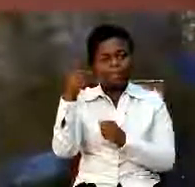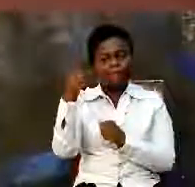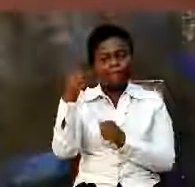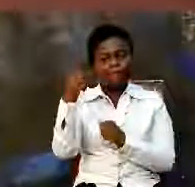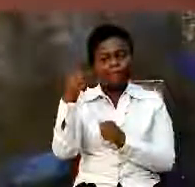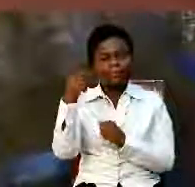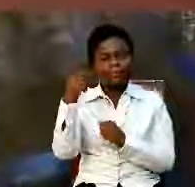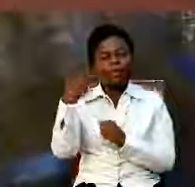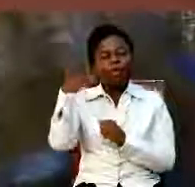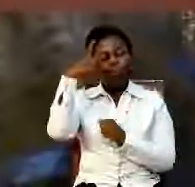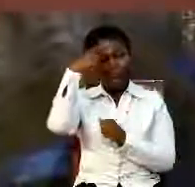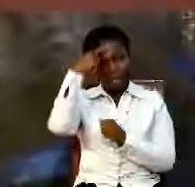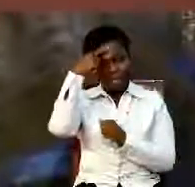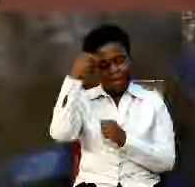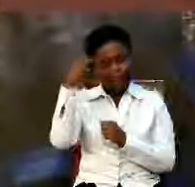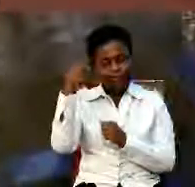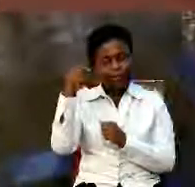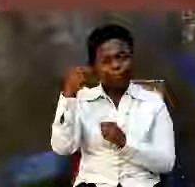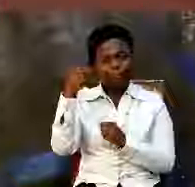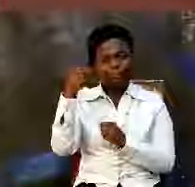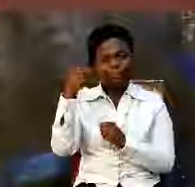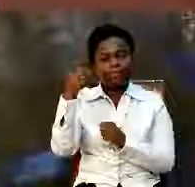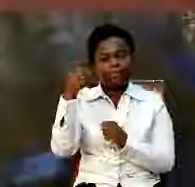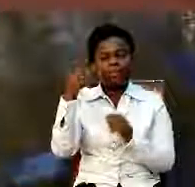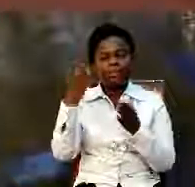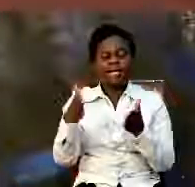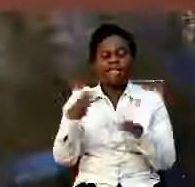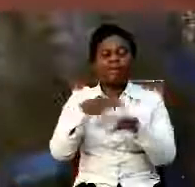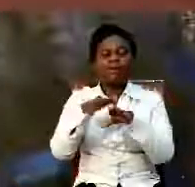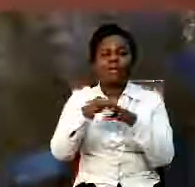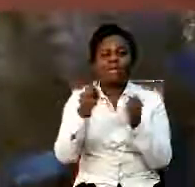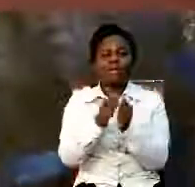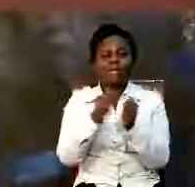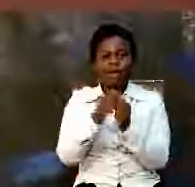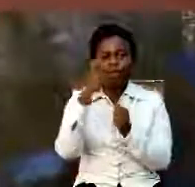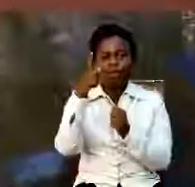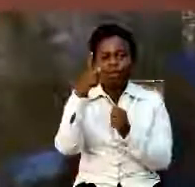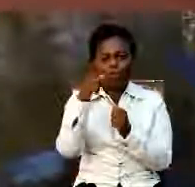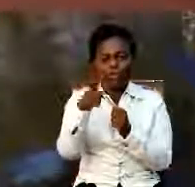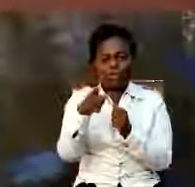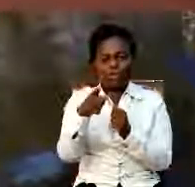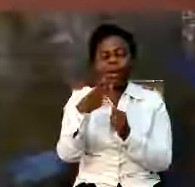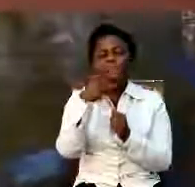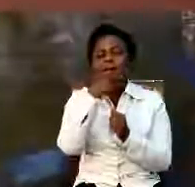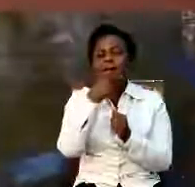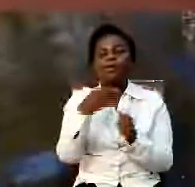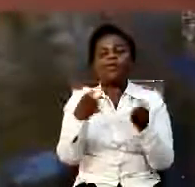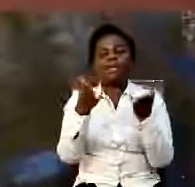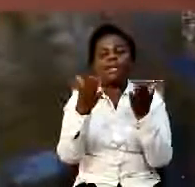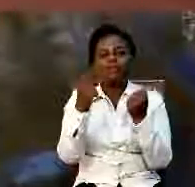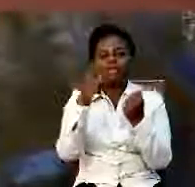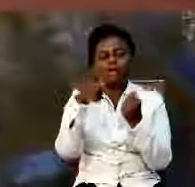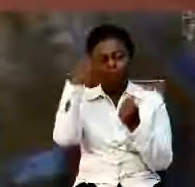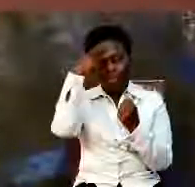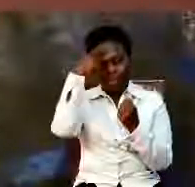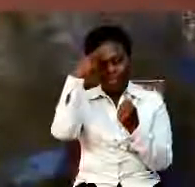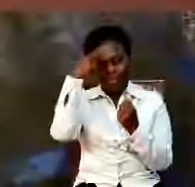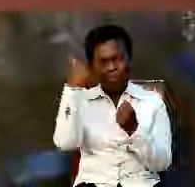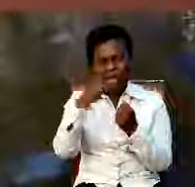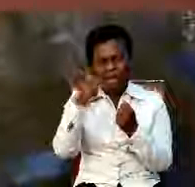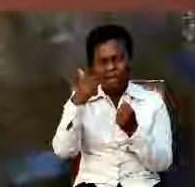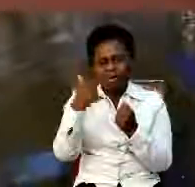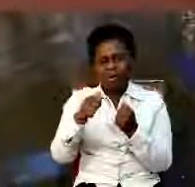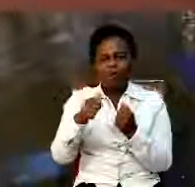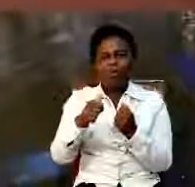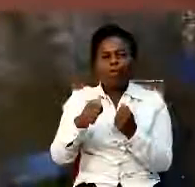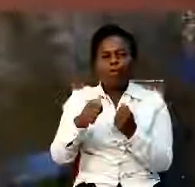Sema jamani mwaminifu. Sasa kwani niambie kitu, kuna study ilifanyika kwamba kuna mwanamume anaweza kuwa hajawahi kutembea na